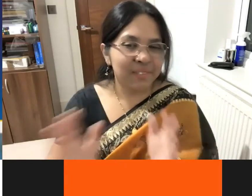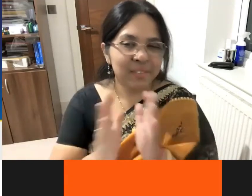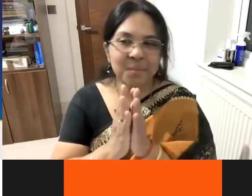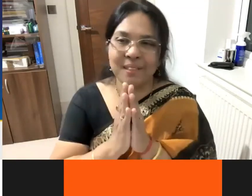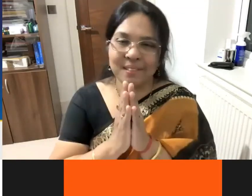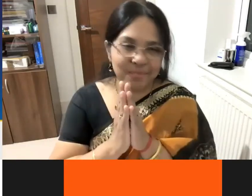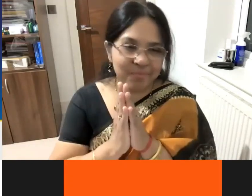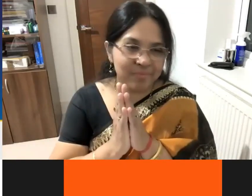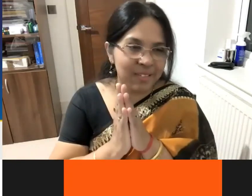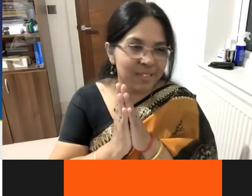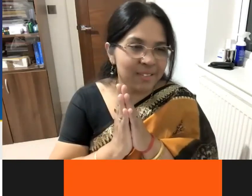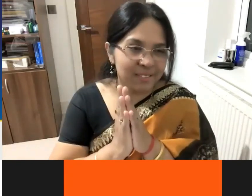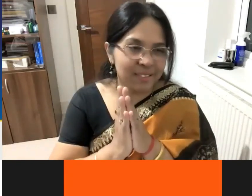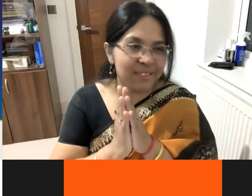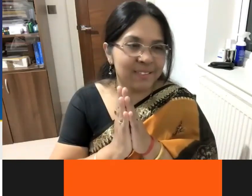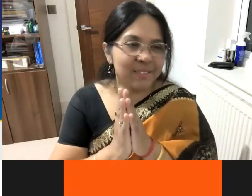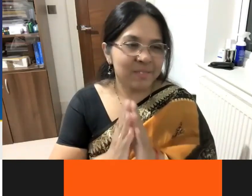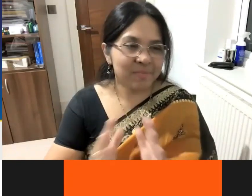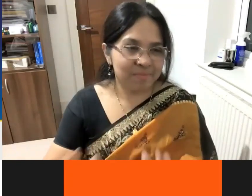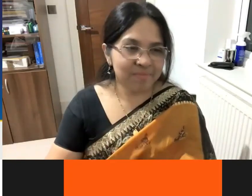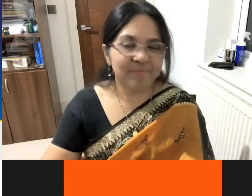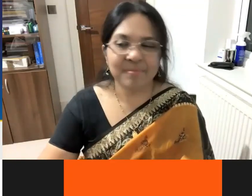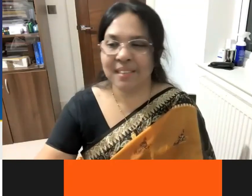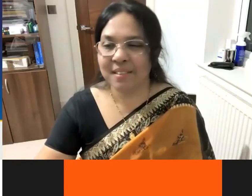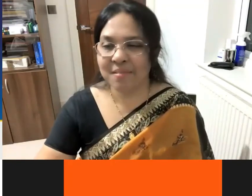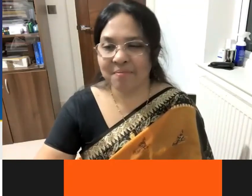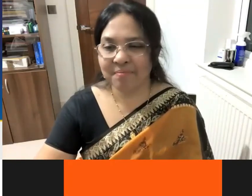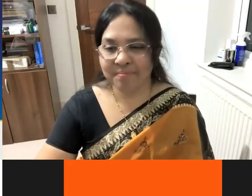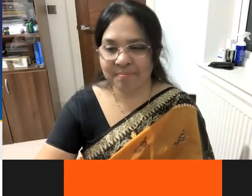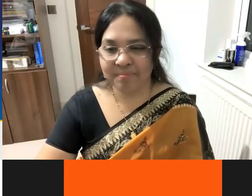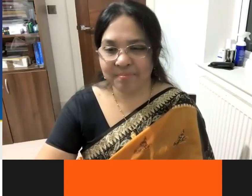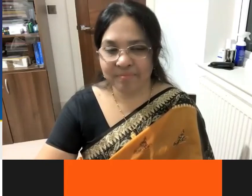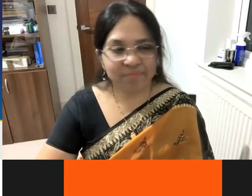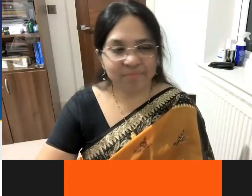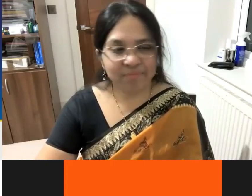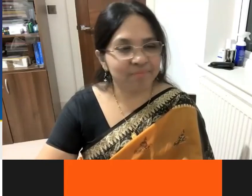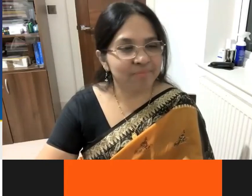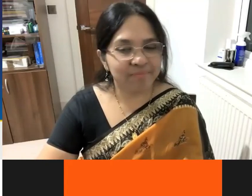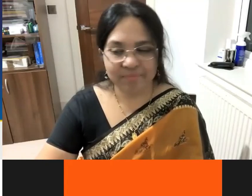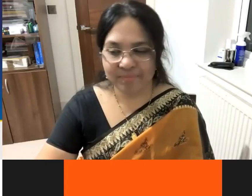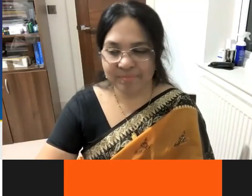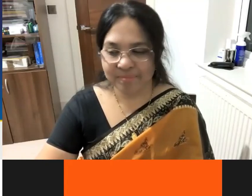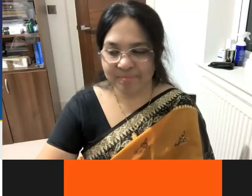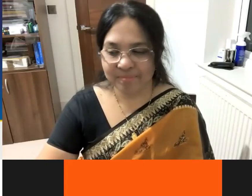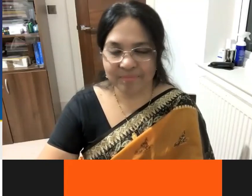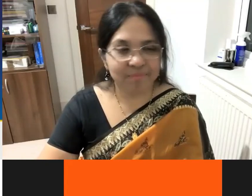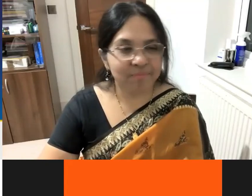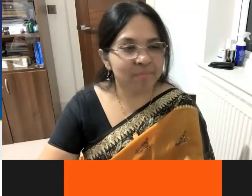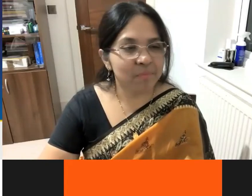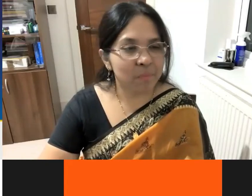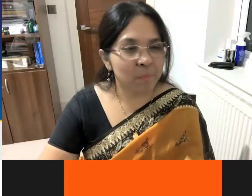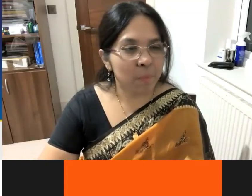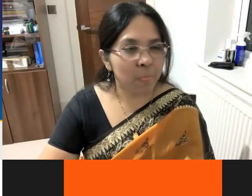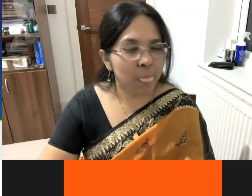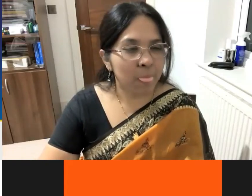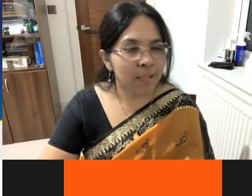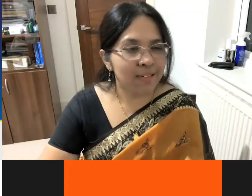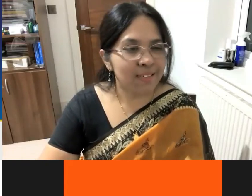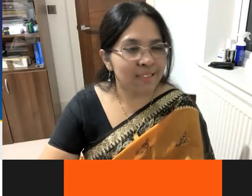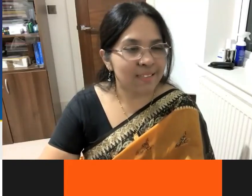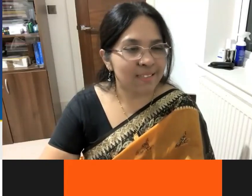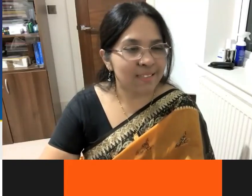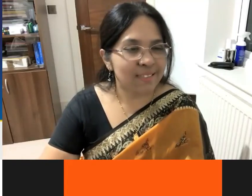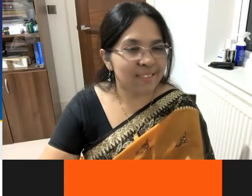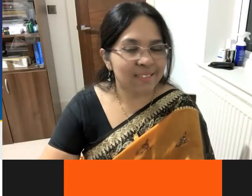Thank you. You're welcome. Thank you so much, Kavita मैम। मैम मैं स्पेशली सुलग्ना मैम के लिए कहना चाहूंगा